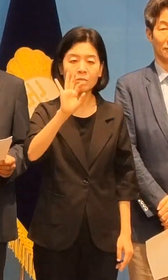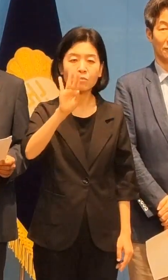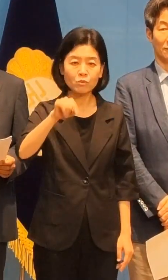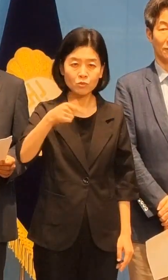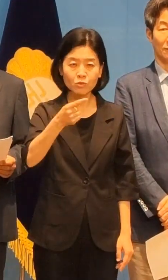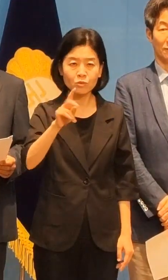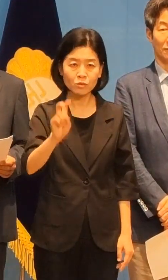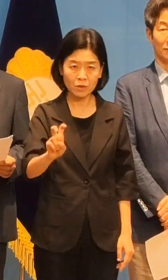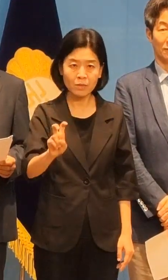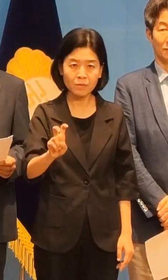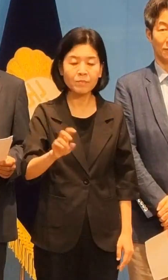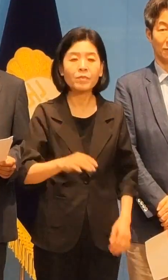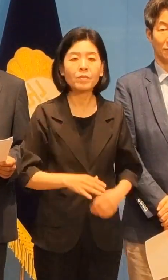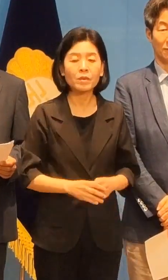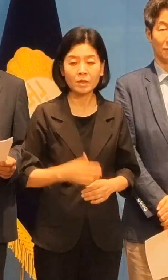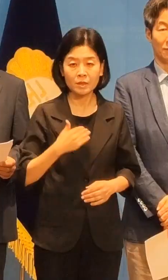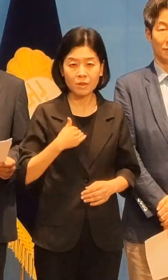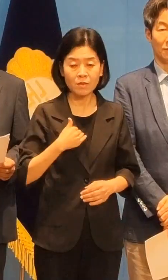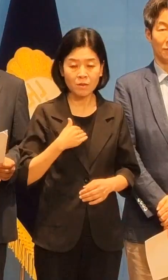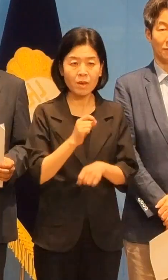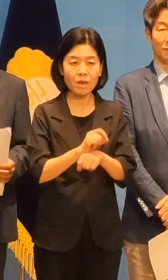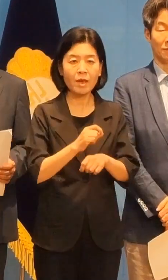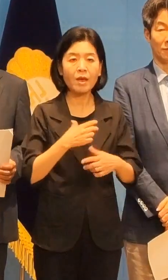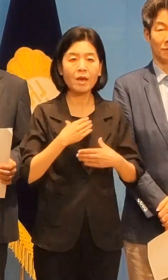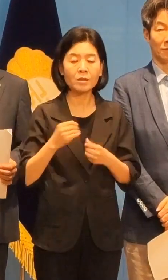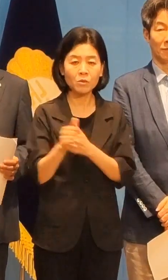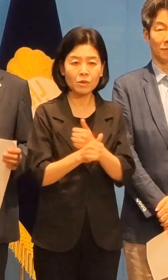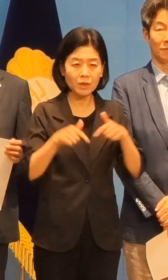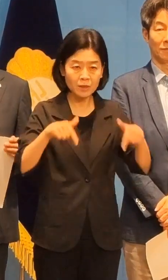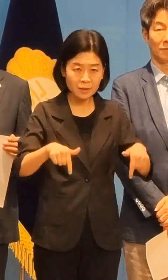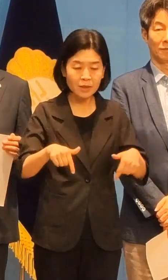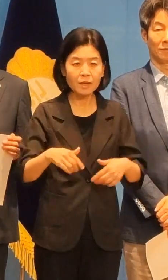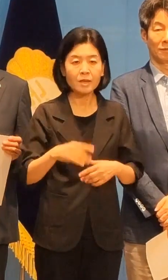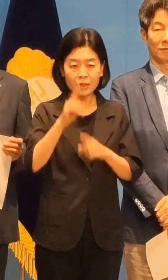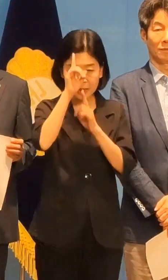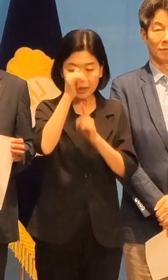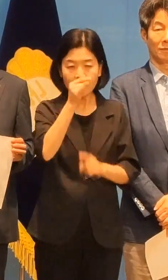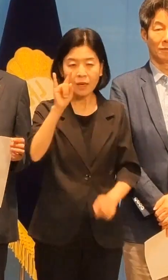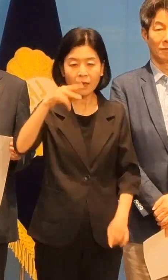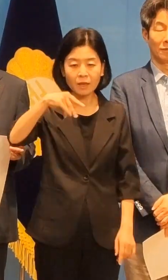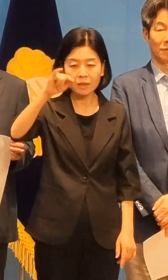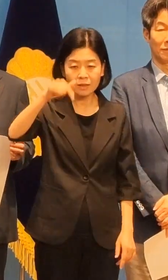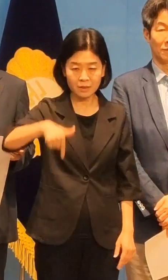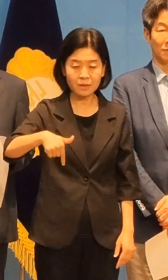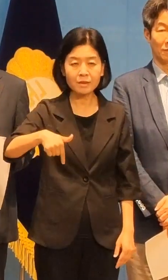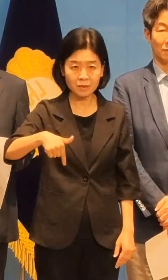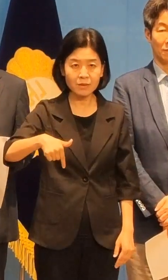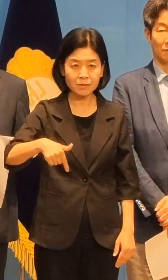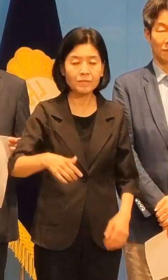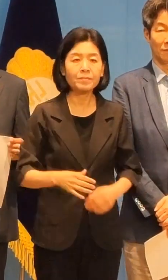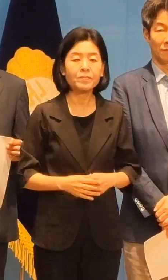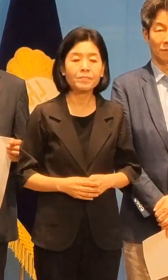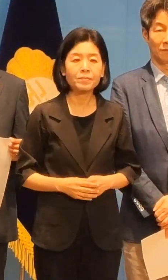오셨습니다. 네, 저는 행정안전위원회 간사 이해식입니다. 그러면